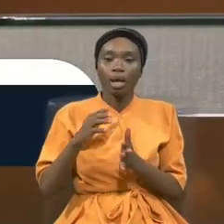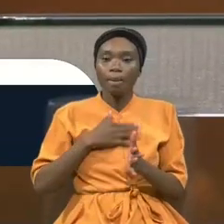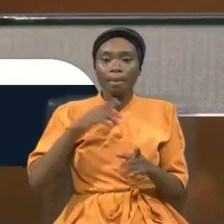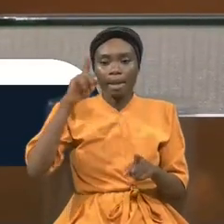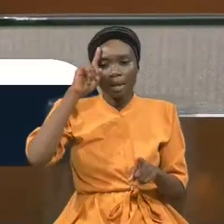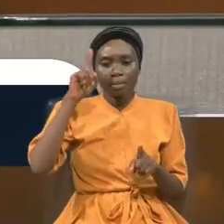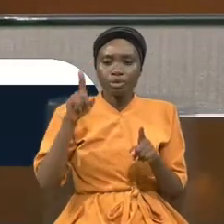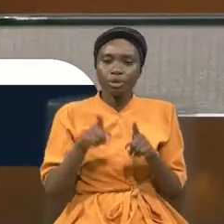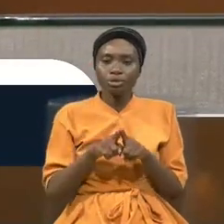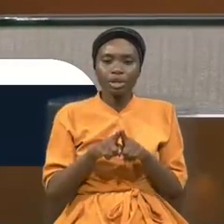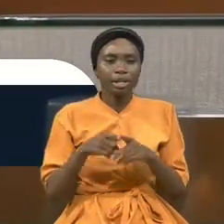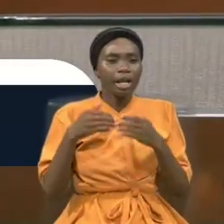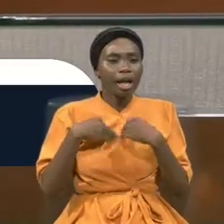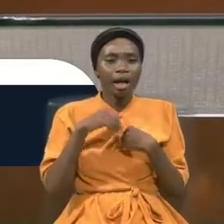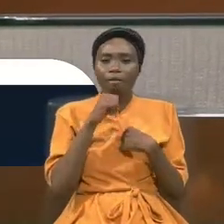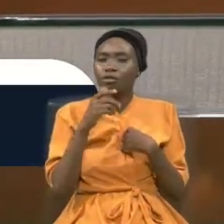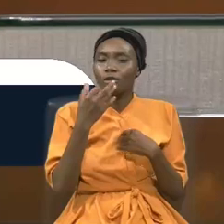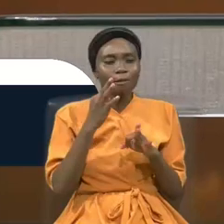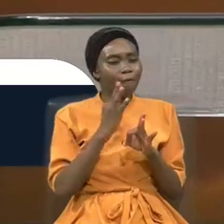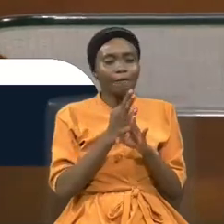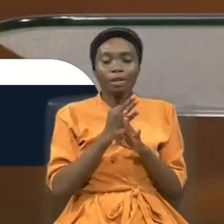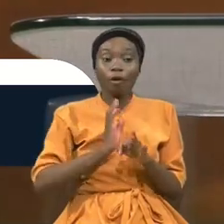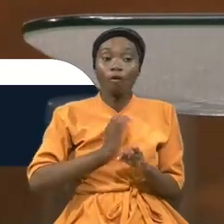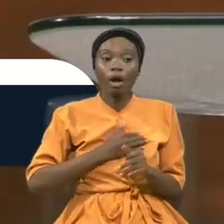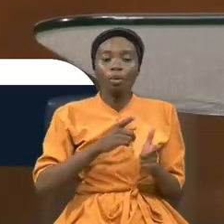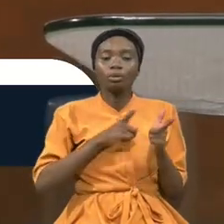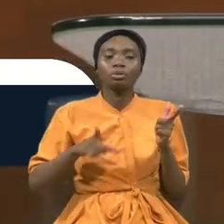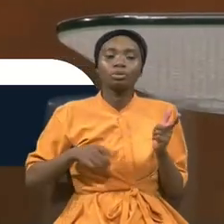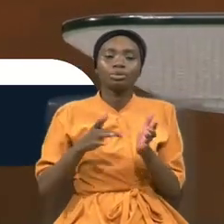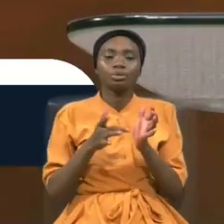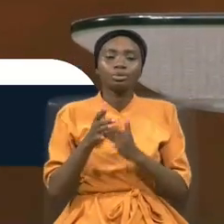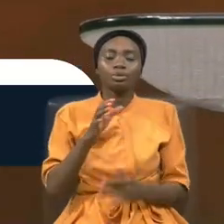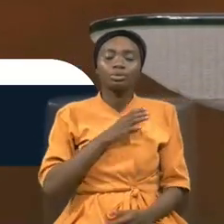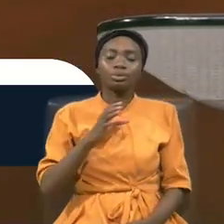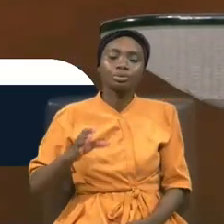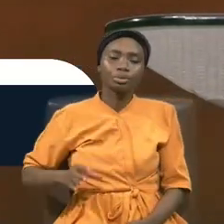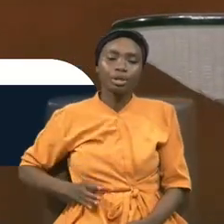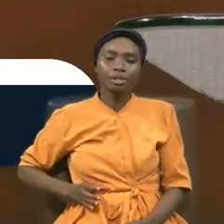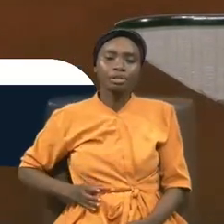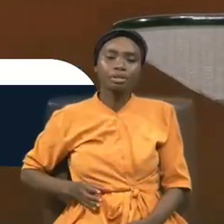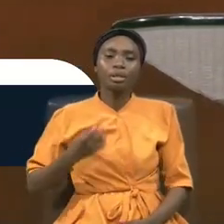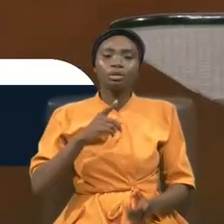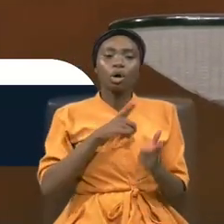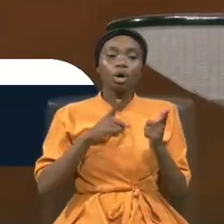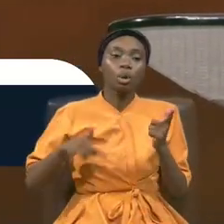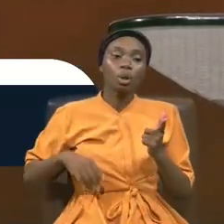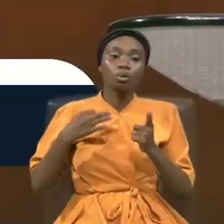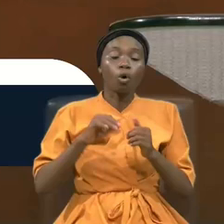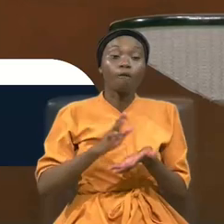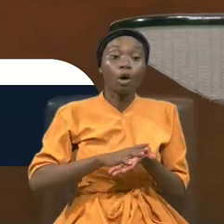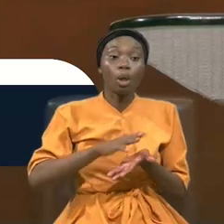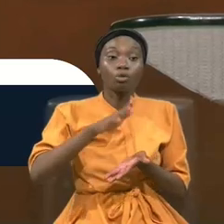frères, que votre foi en notre glorieux Seigneur